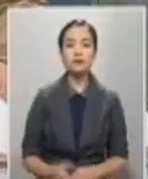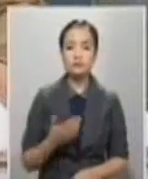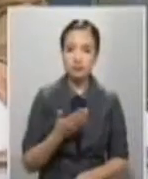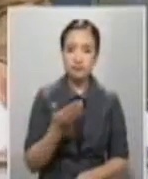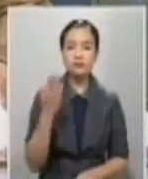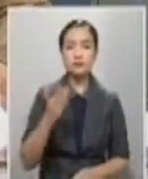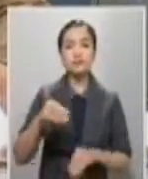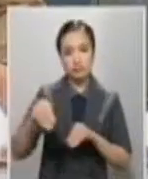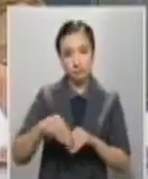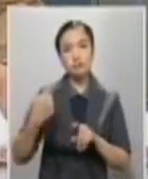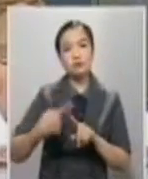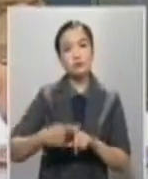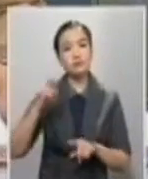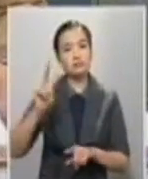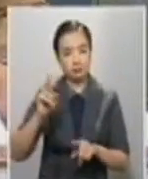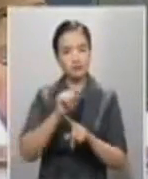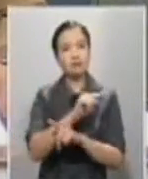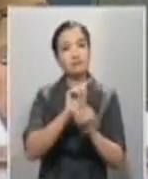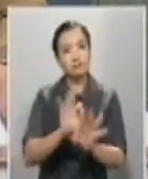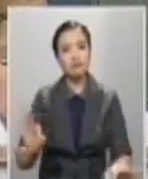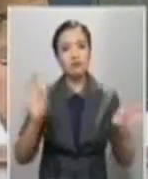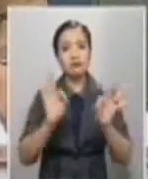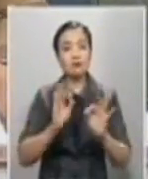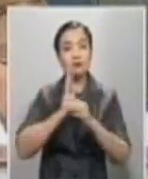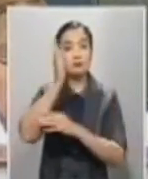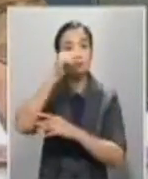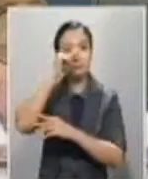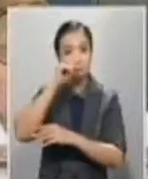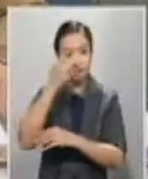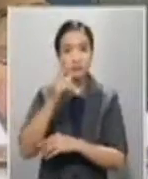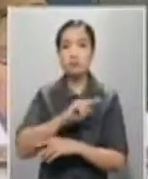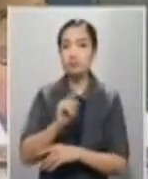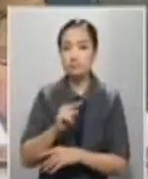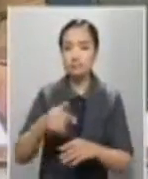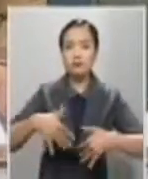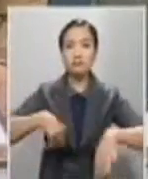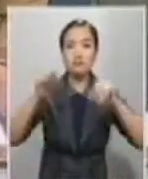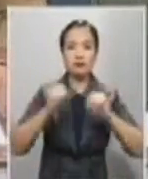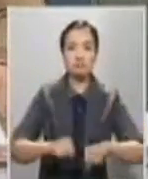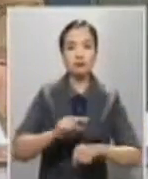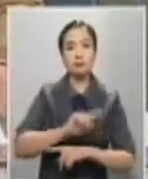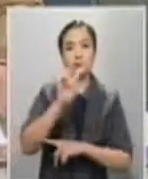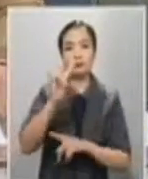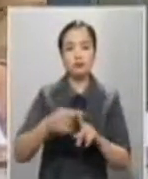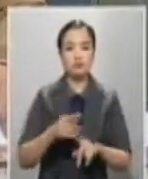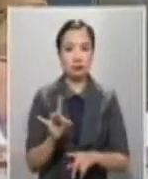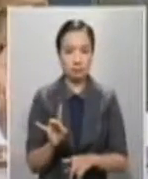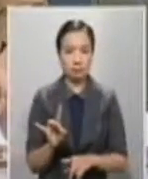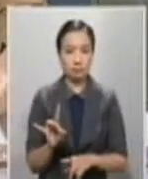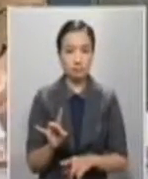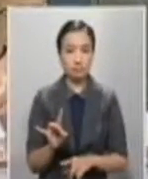ุณผู้ชมคะอีกไม่ถึง2เดือนแล้วนะคะเราจะถึงวันสำคัญของอนาคตประเทศไทยนะคะนั่นก็คือวันลงประชามตินะคะ7สิงหาคมนะคะคุณผู้ชม